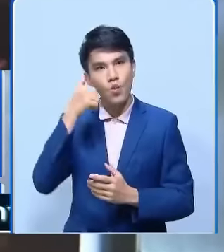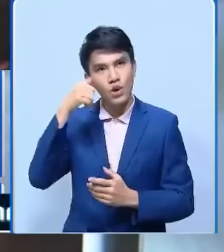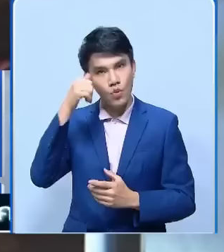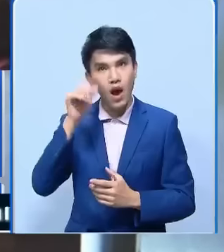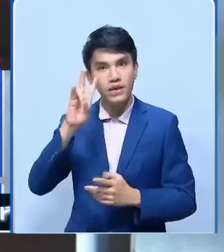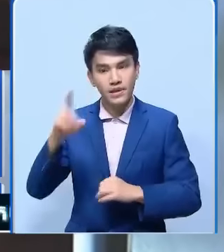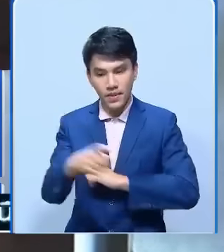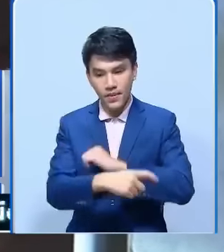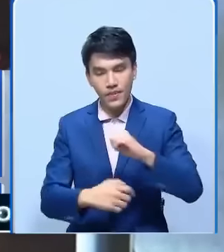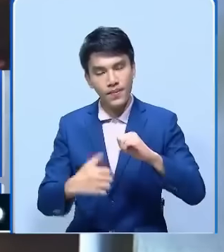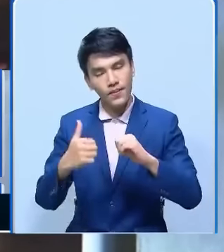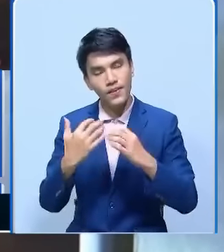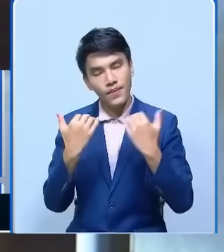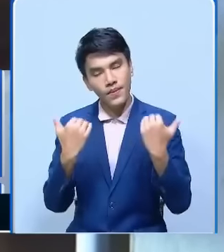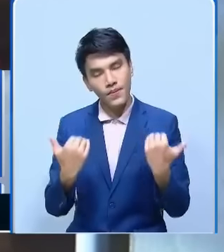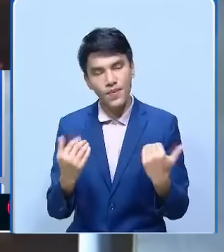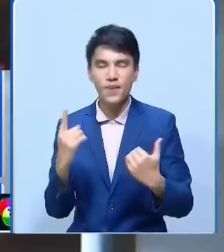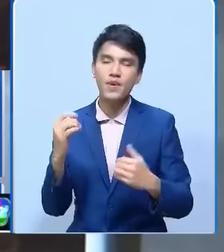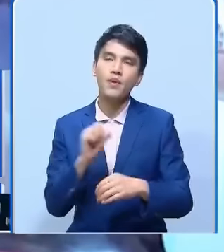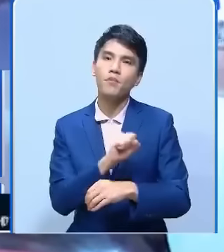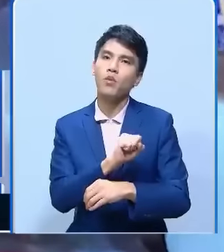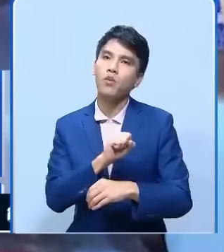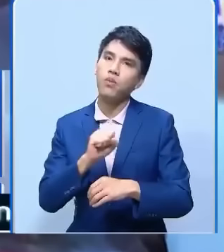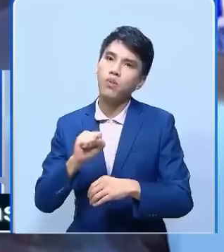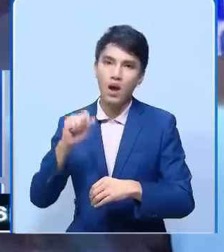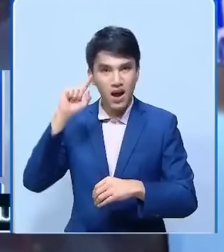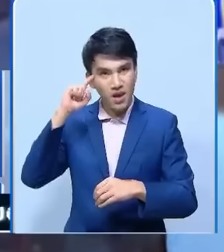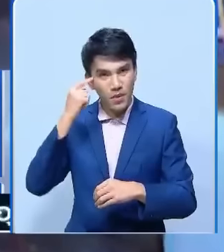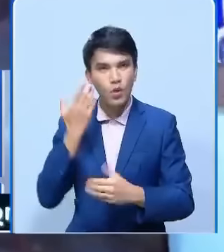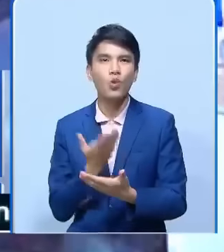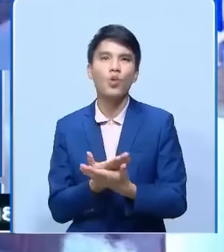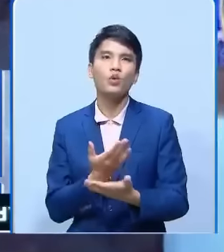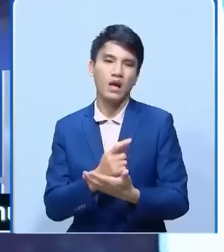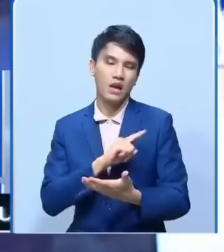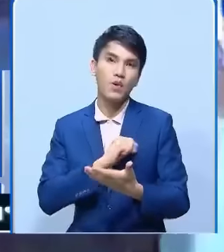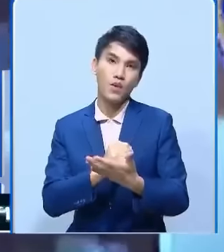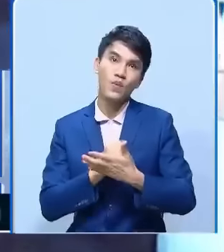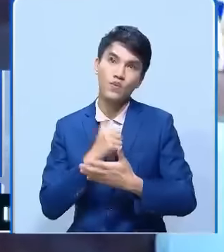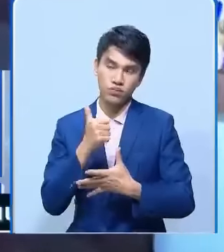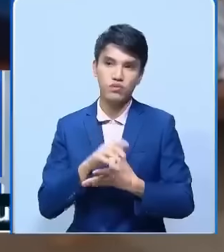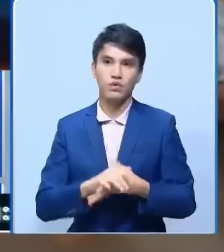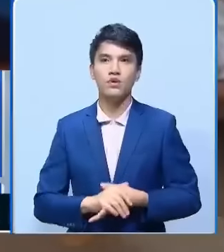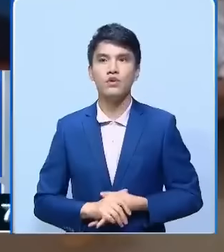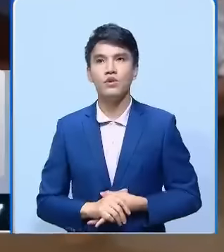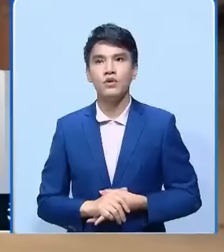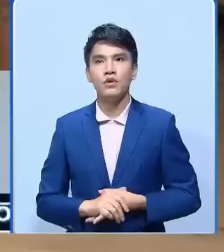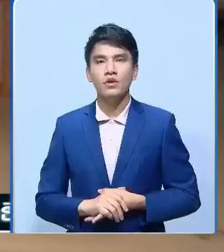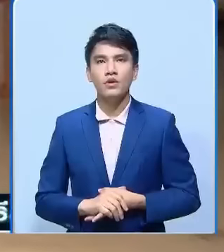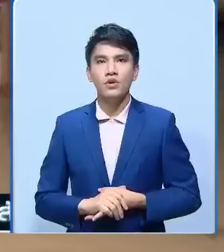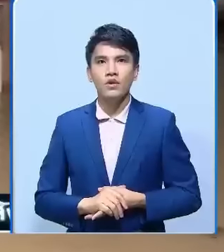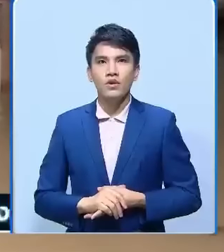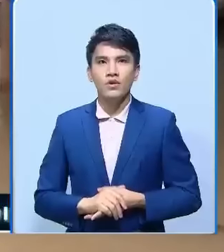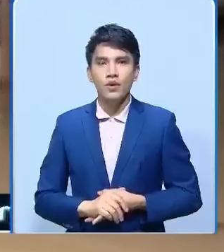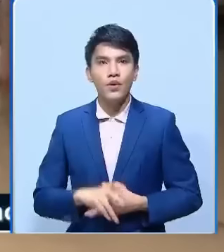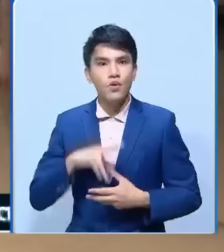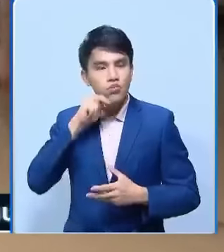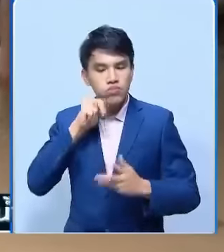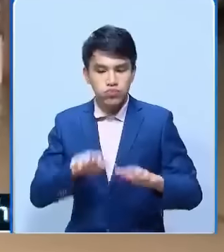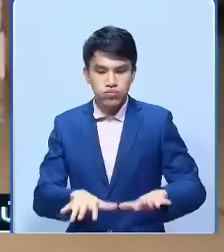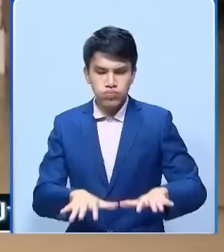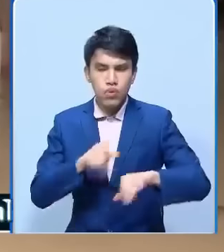ยวข้าวได้แล้วนะครับทำให้เสียหายไปหลายแสนบาทและไม่รู้ว่าจะได้รับการเยียวยาหรือไม่ครับน้ำมันเข้ามาตั้ง